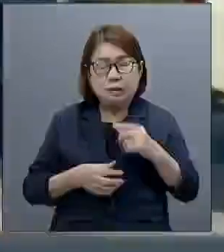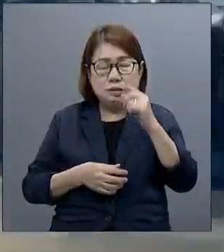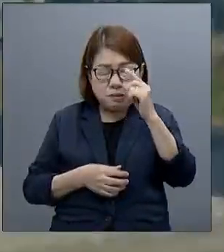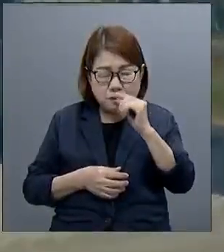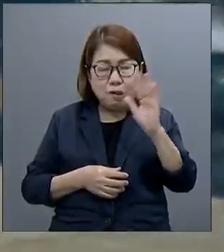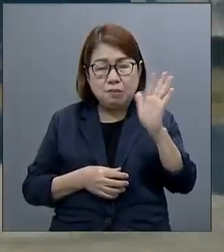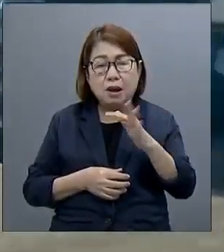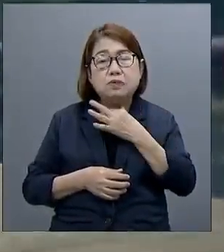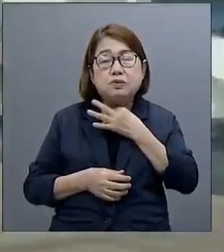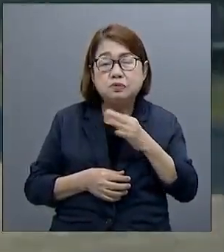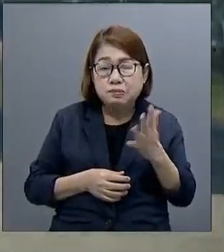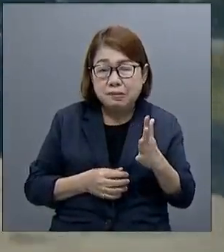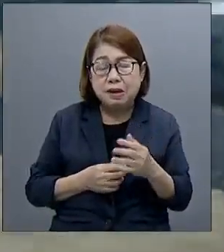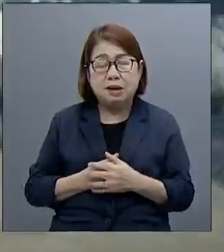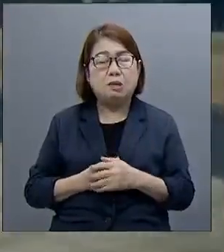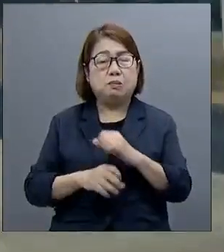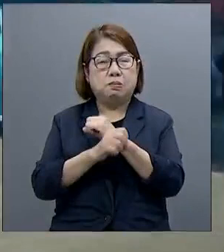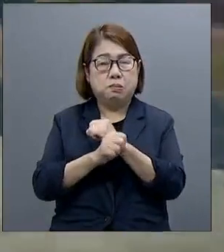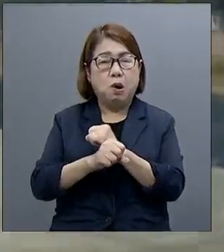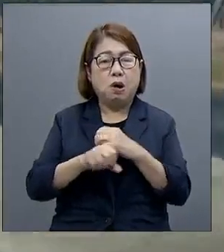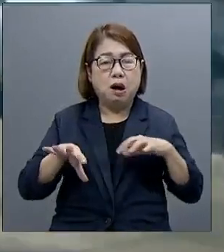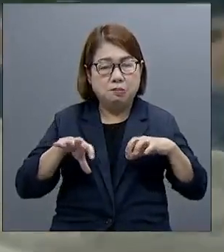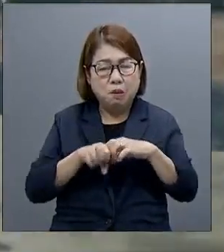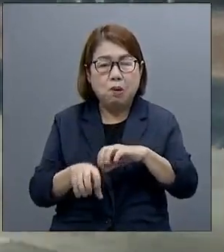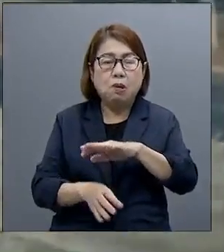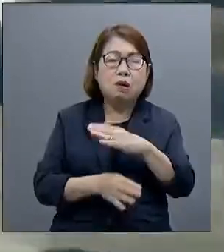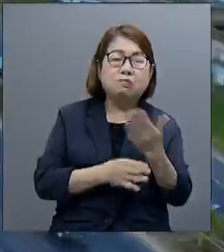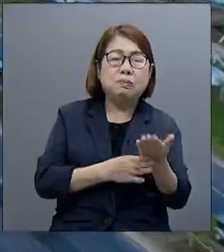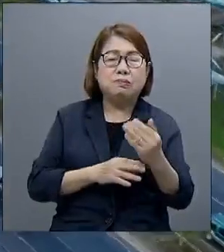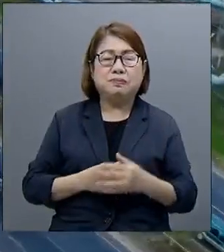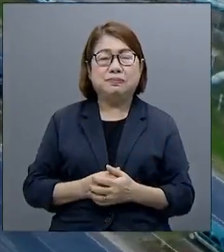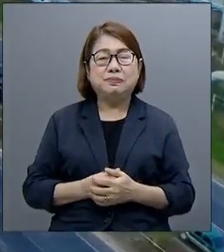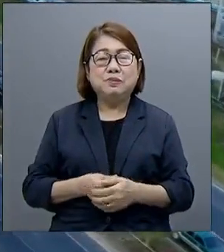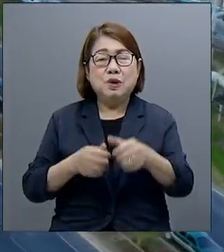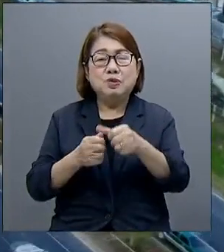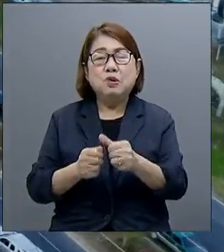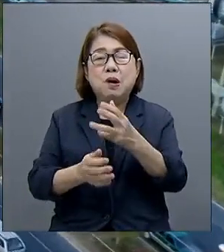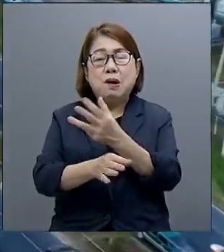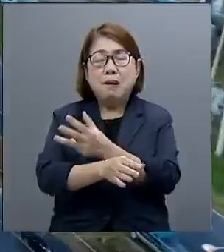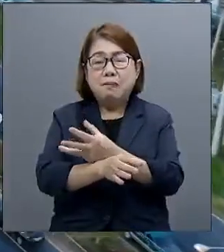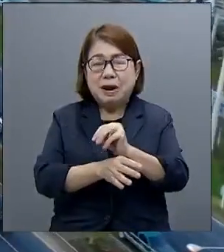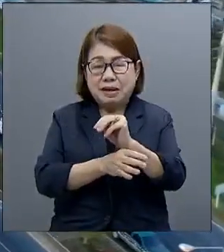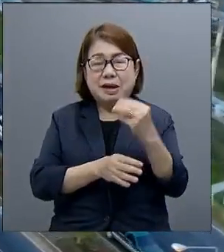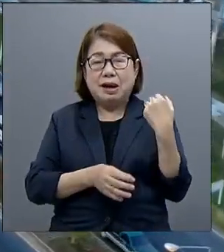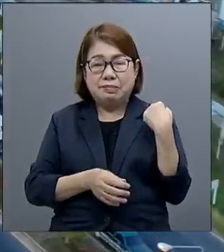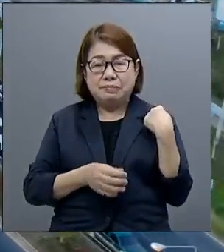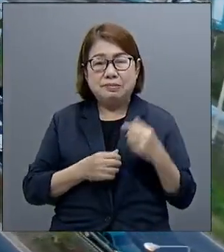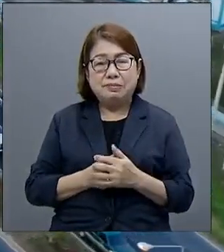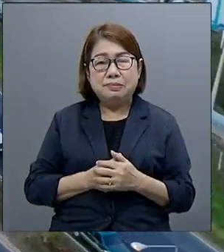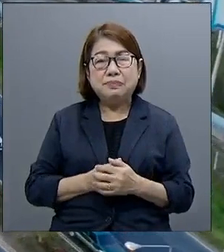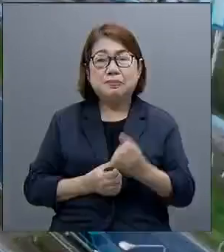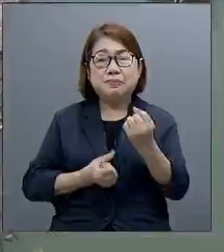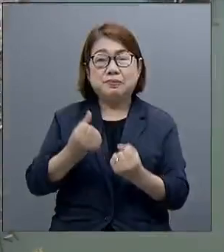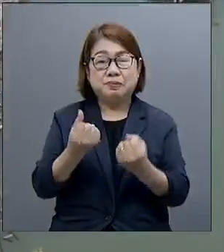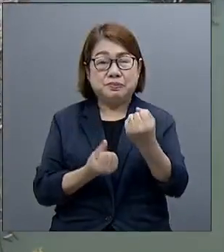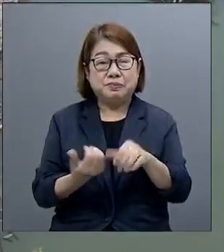หิวไม่เสี่ยงหลับในป้องกันอุบัติเหตุไปในตัวค่ะที่มหาสารคามการจราจรบนเอ่อถนน